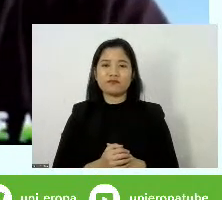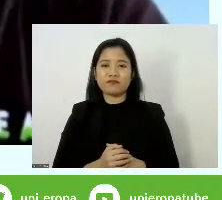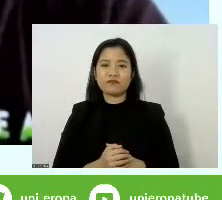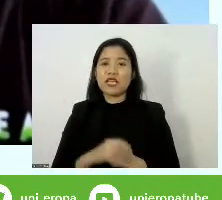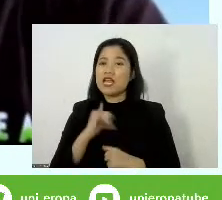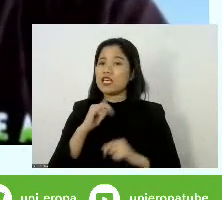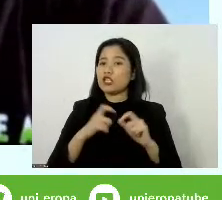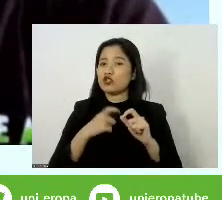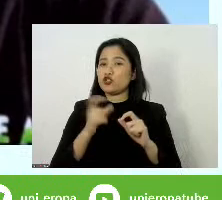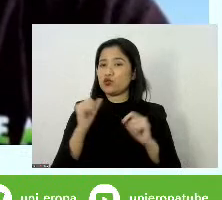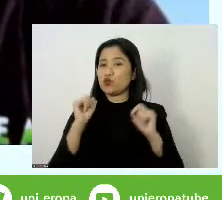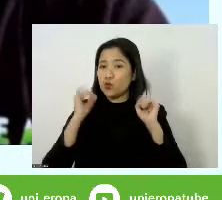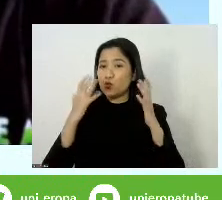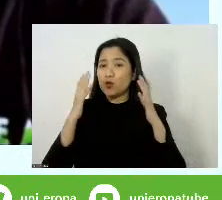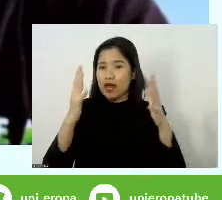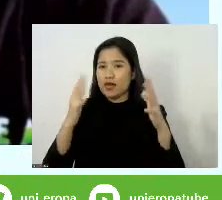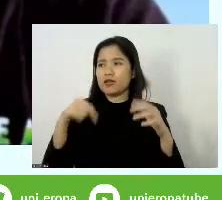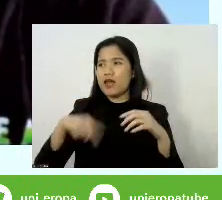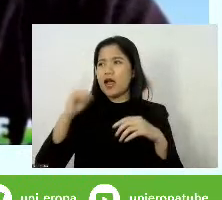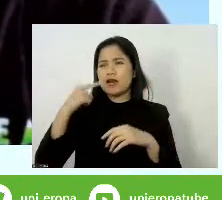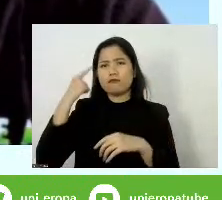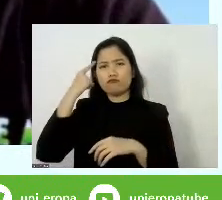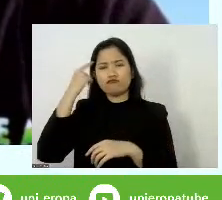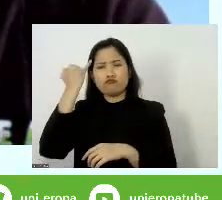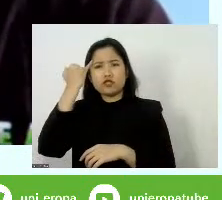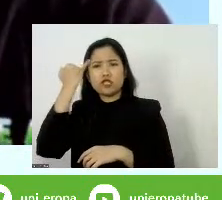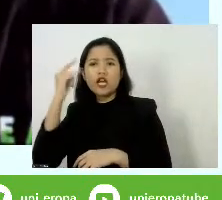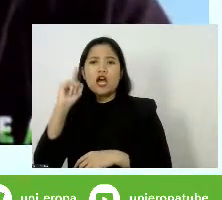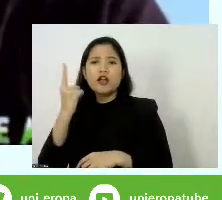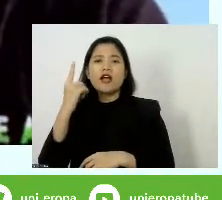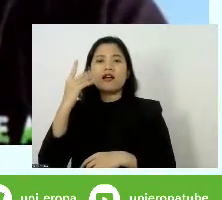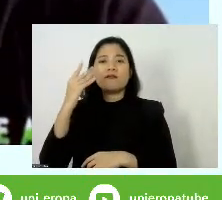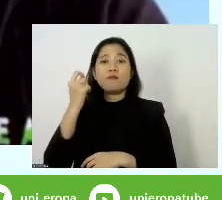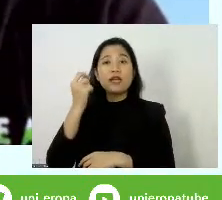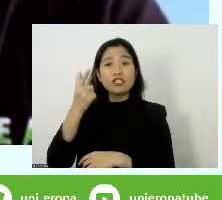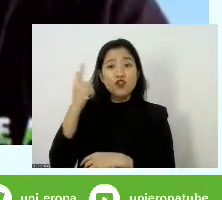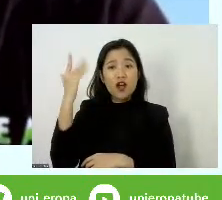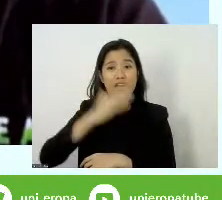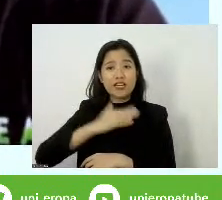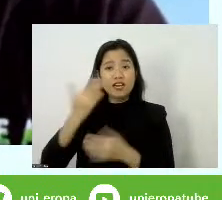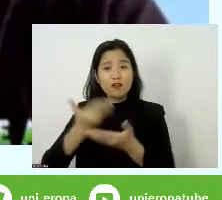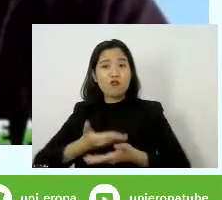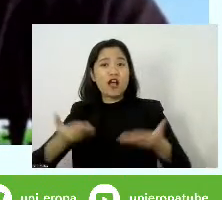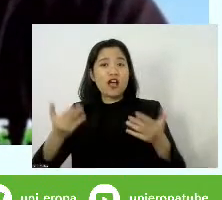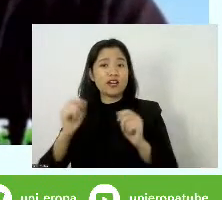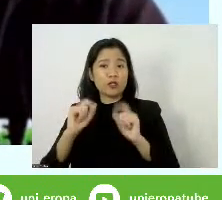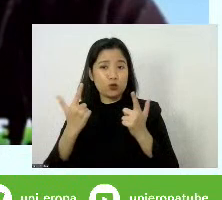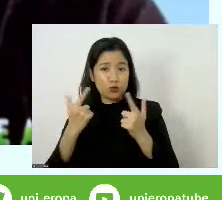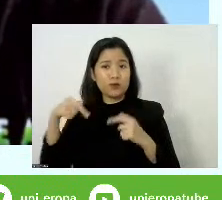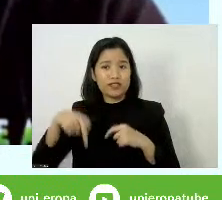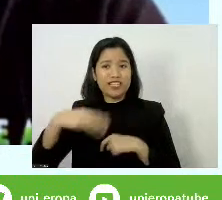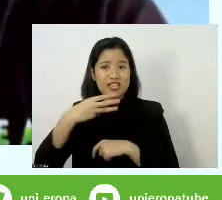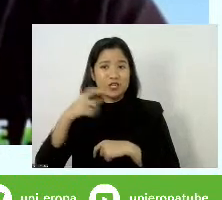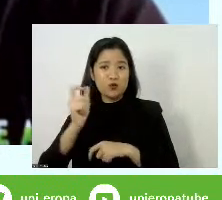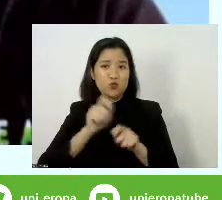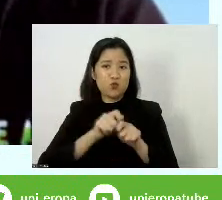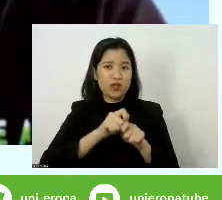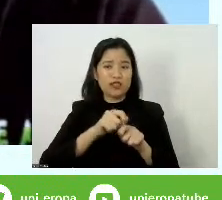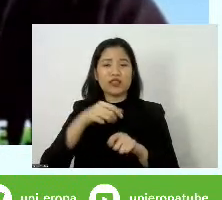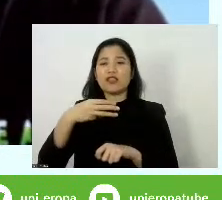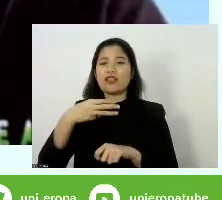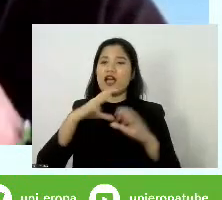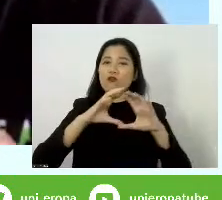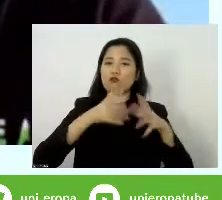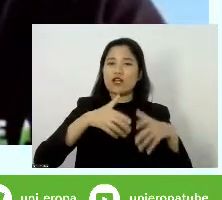Tan kami juga menginisiasi salah satu peringatan hari kalau besok kan hari lingkungan hidup nih makanya Yu bikinin komentar Day ada